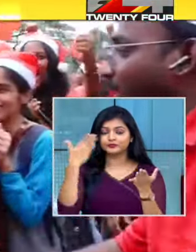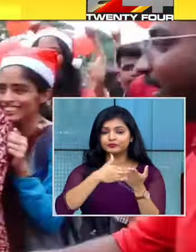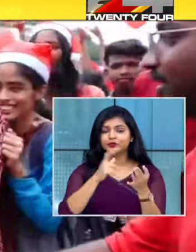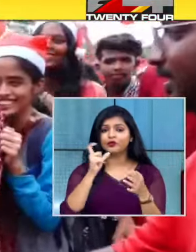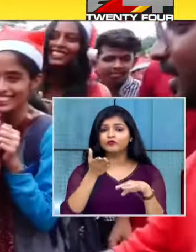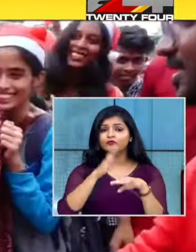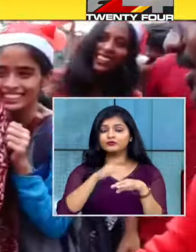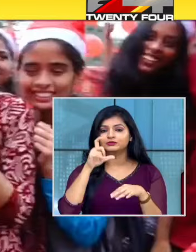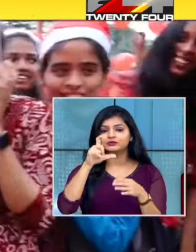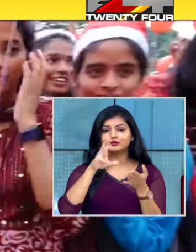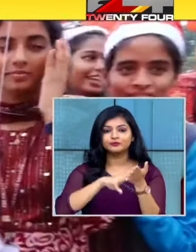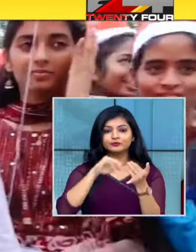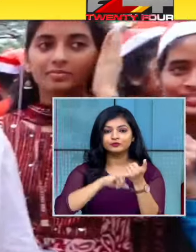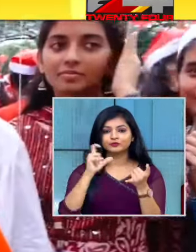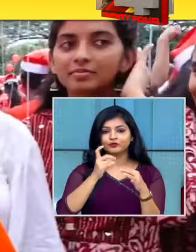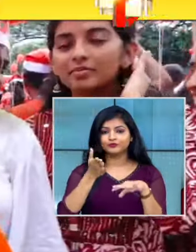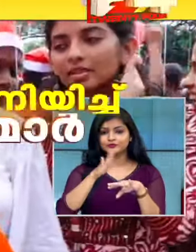കോളേജായത്?